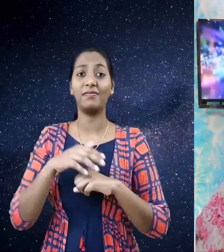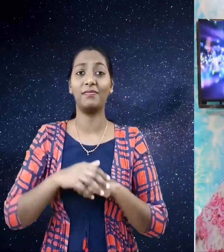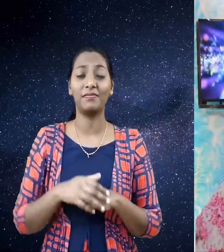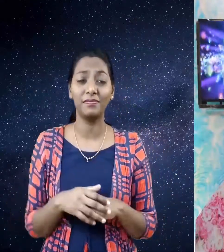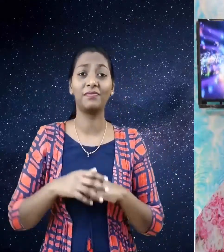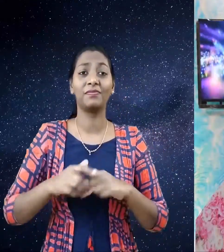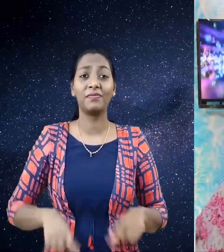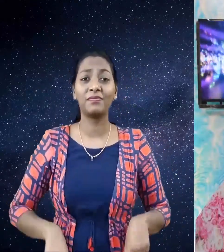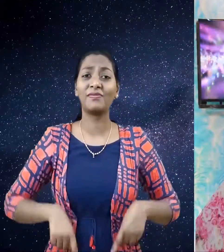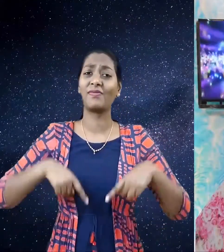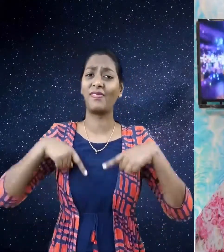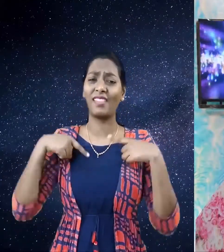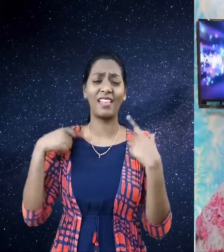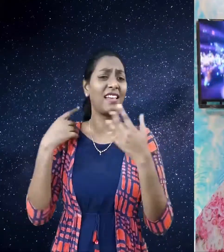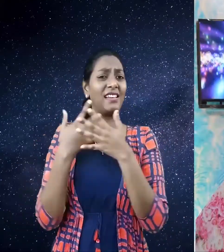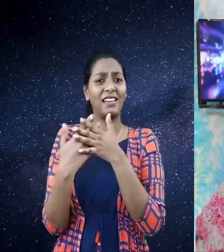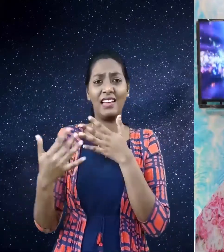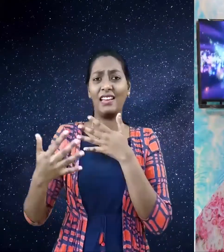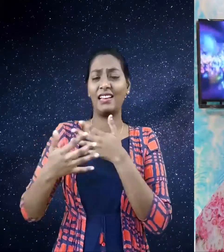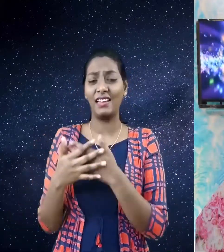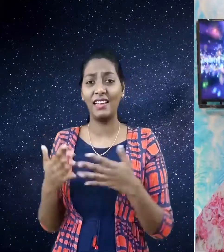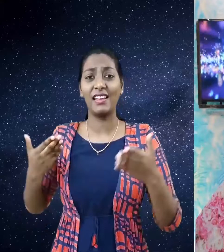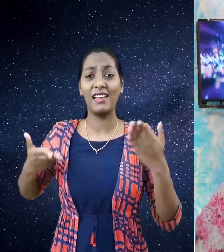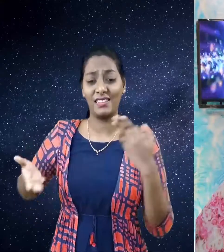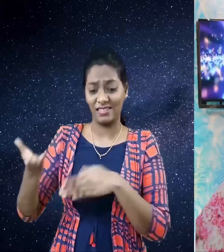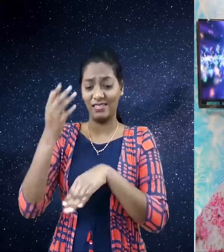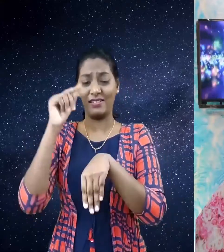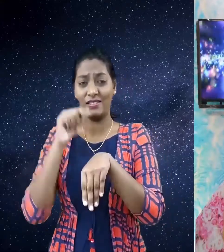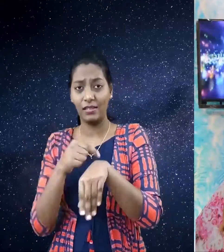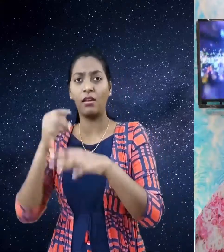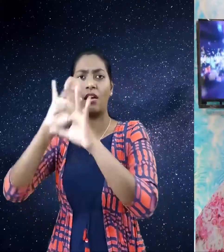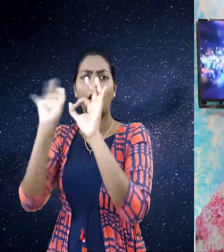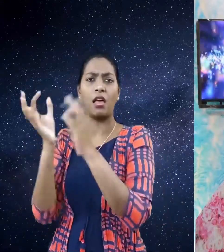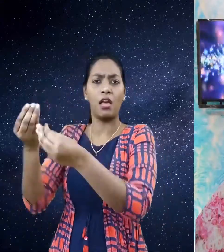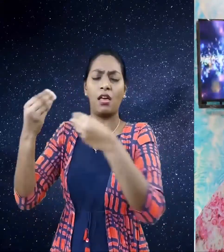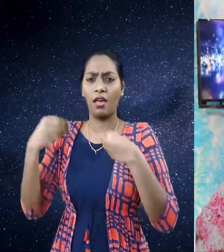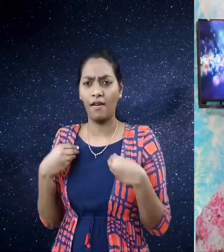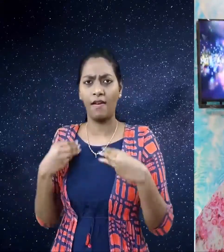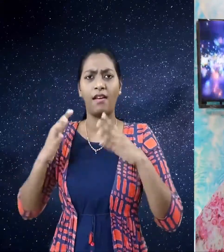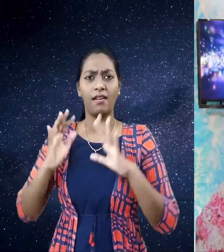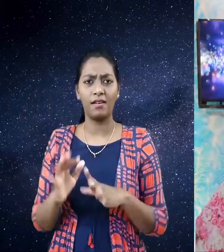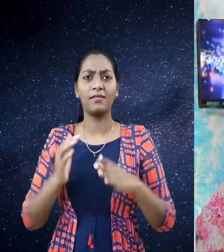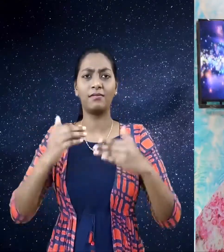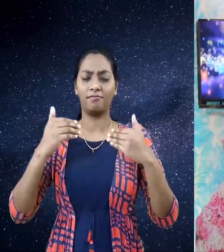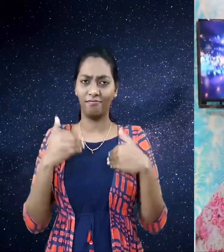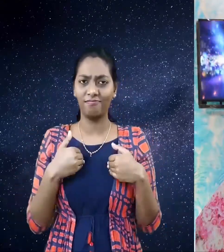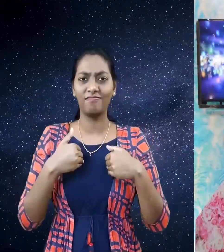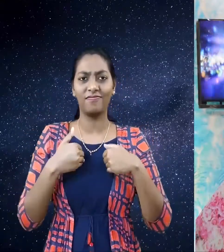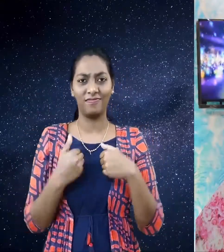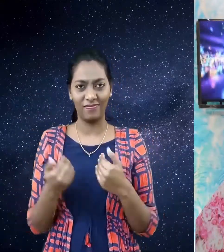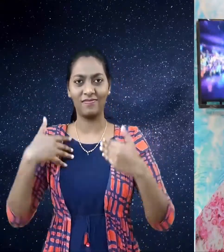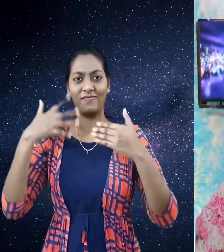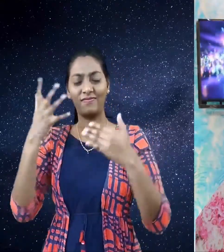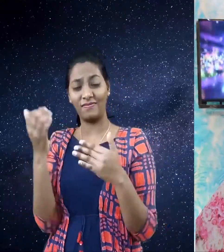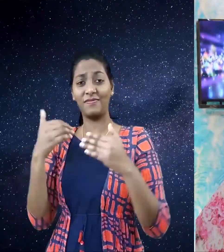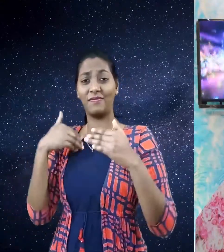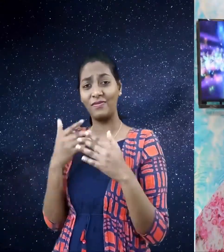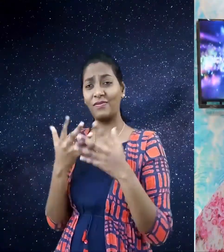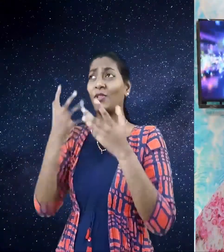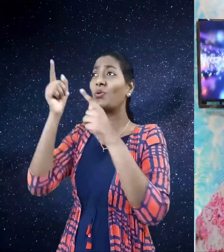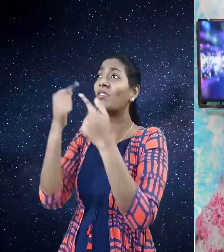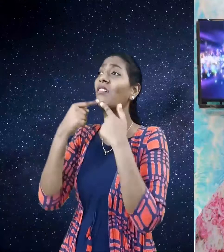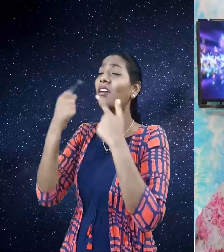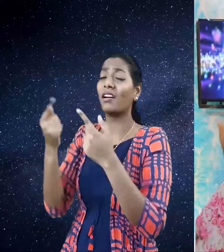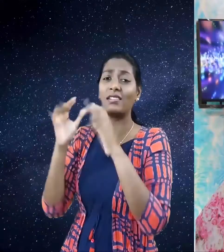जीवन की सारी आवश्यकता उसने पूरी की और मैं जानता हूँ मैं